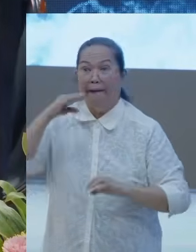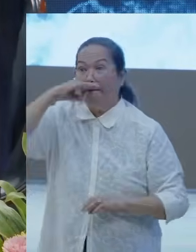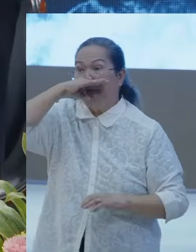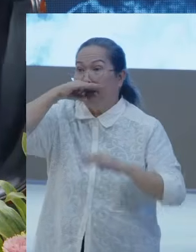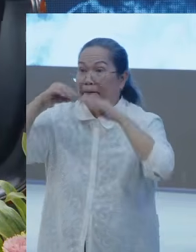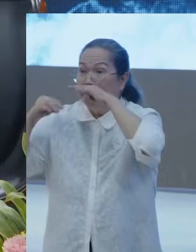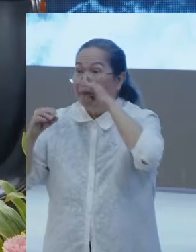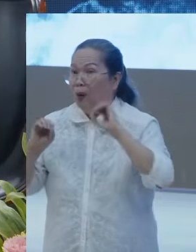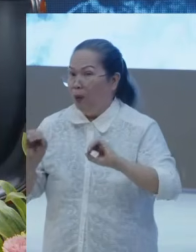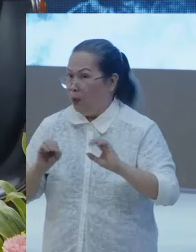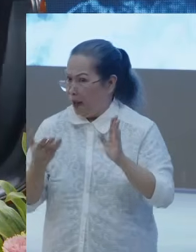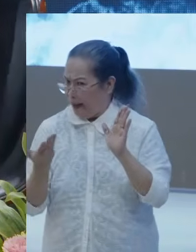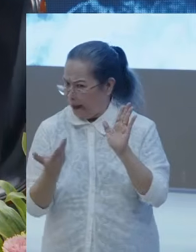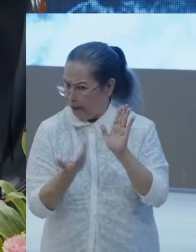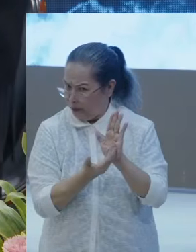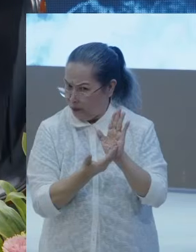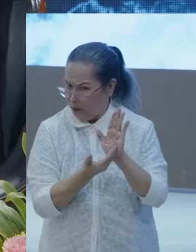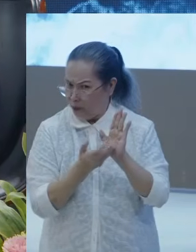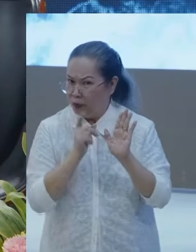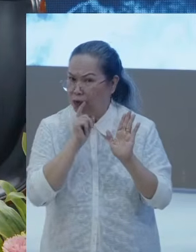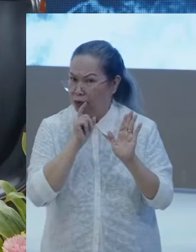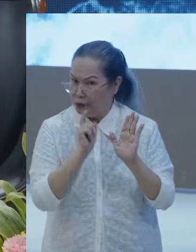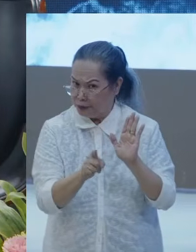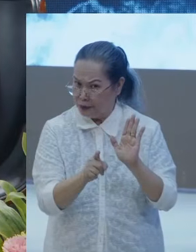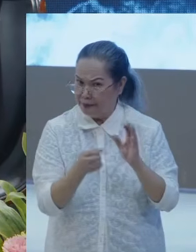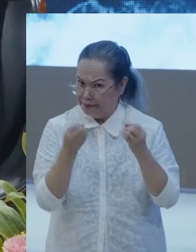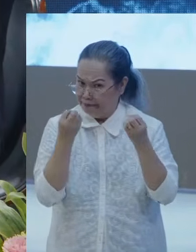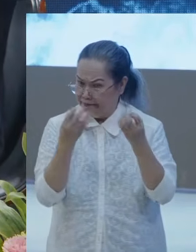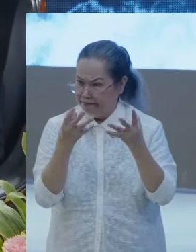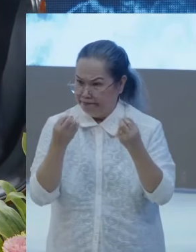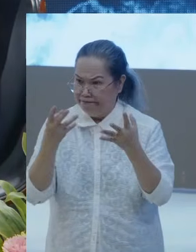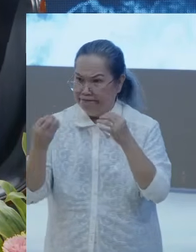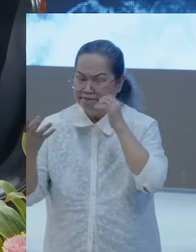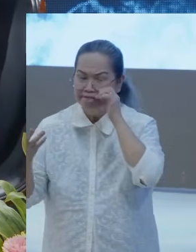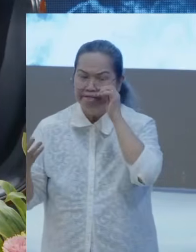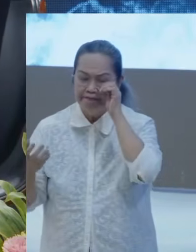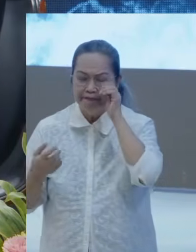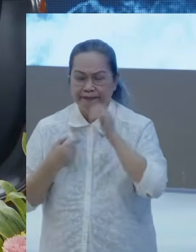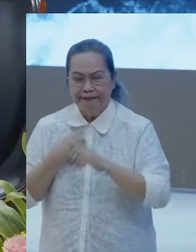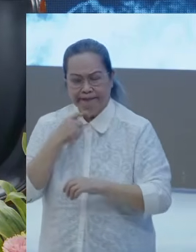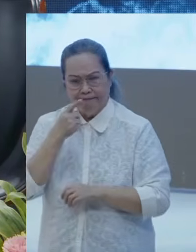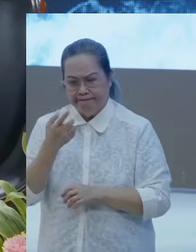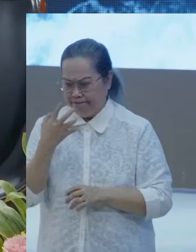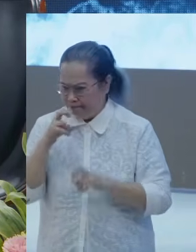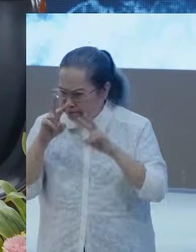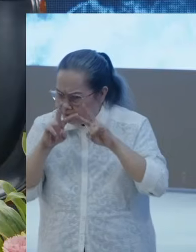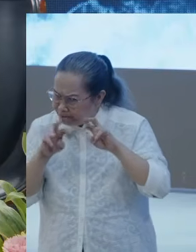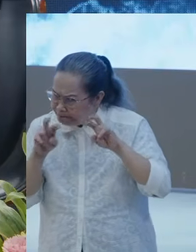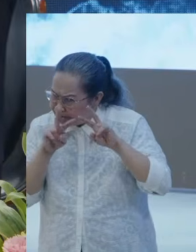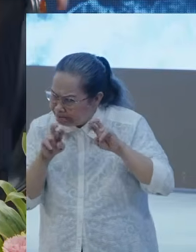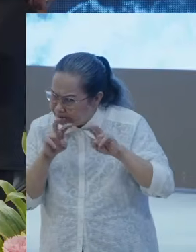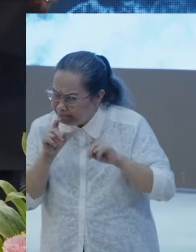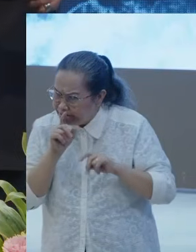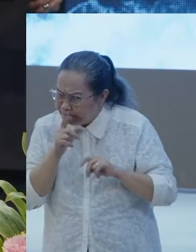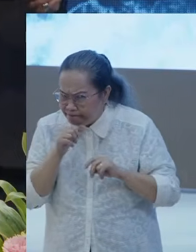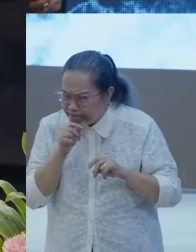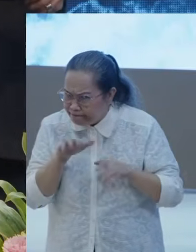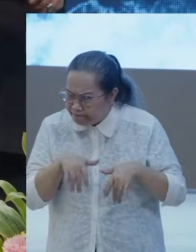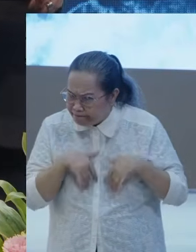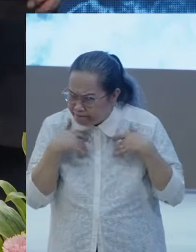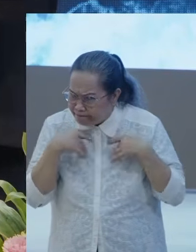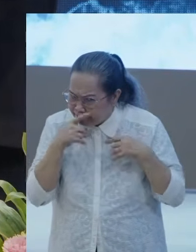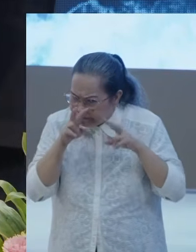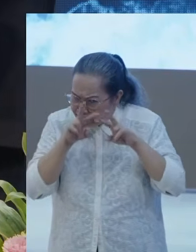makapagpapasinungaling sa fact na yon. Maraming na nag-seek to prove na si Jesus ay hindi nabuhay na